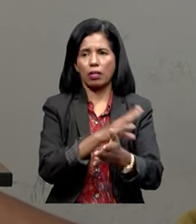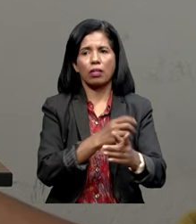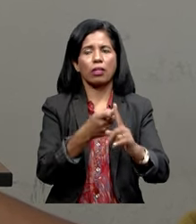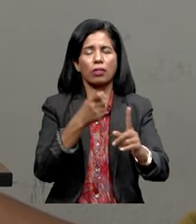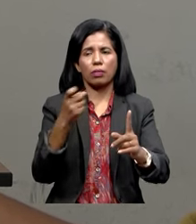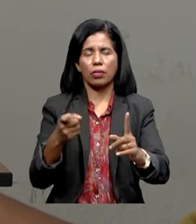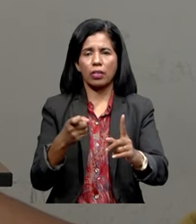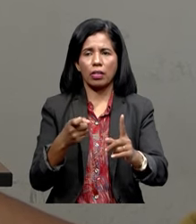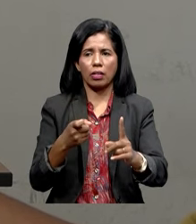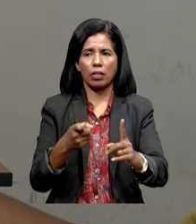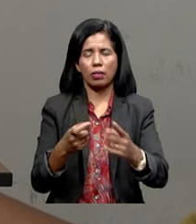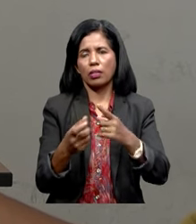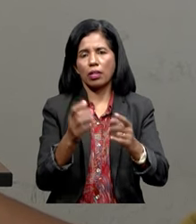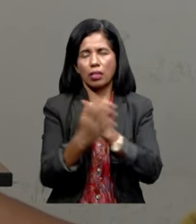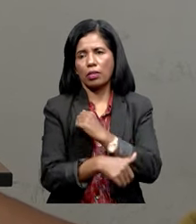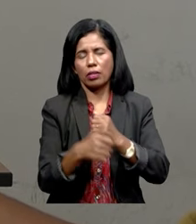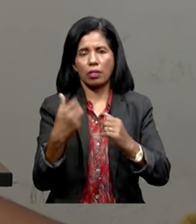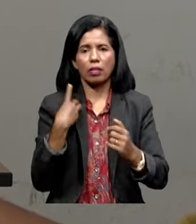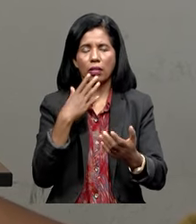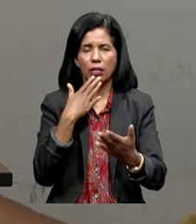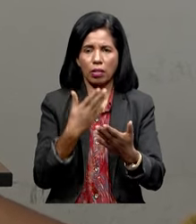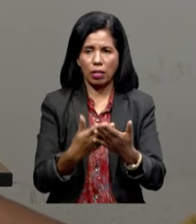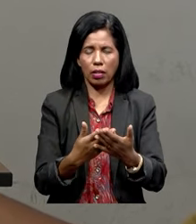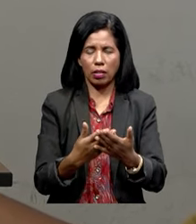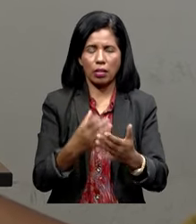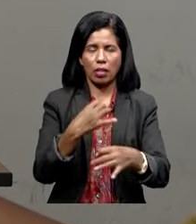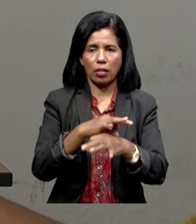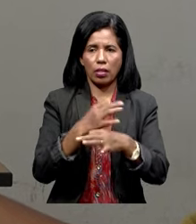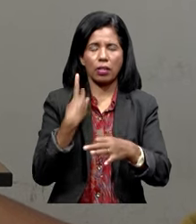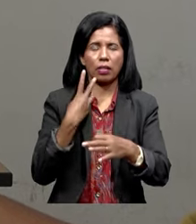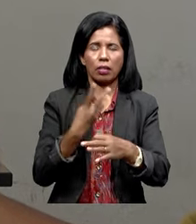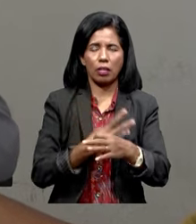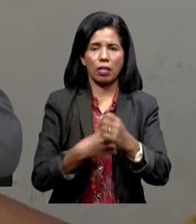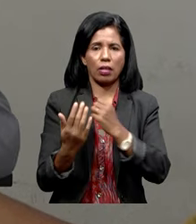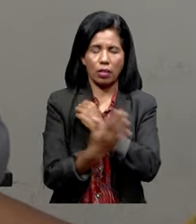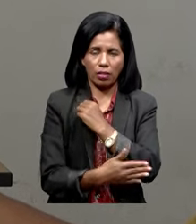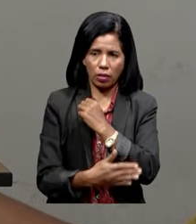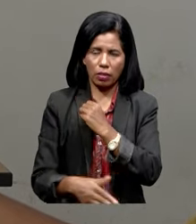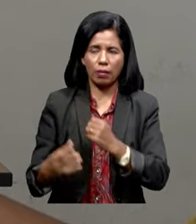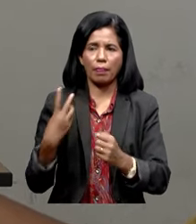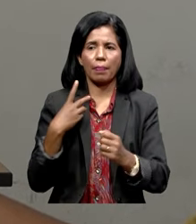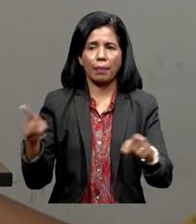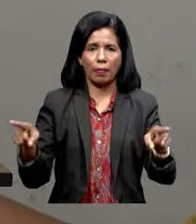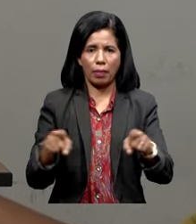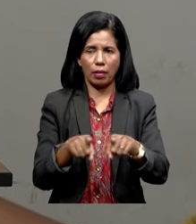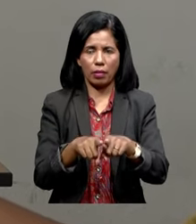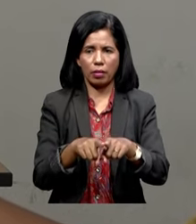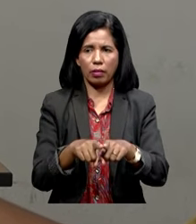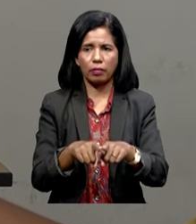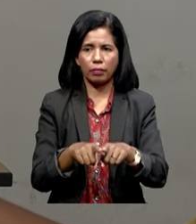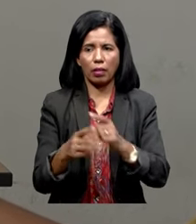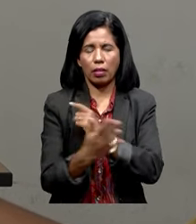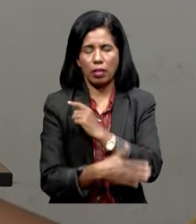parte liu. Nebe dia liu kita hadiah kita ni internal. Kita hanesan